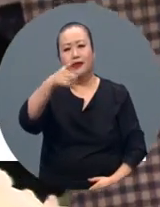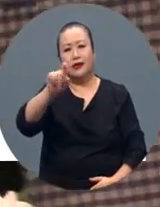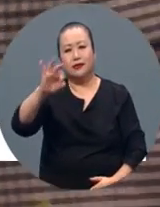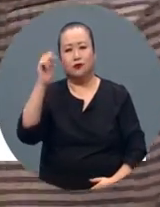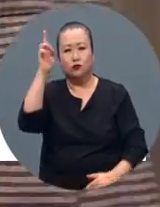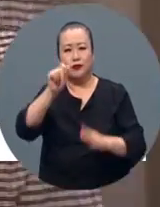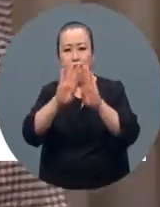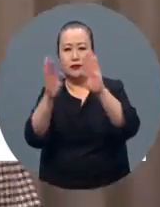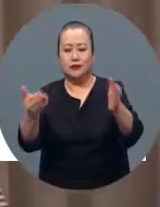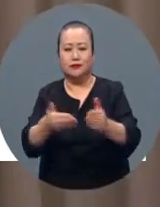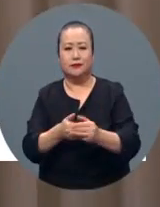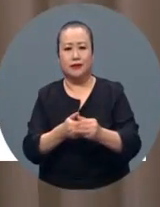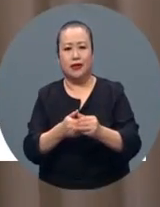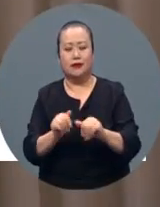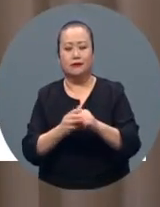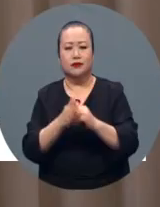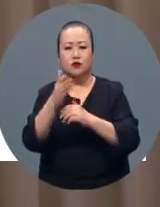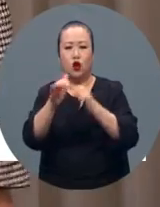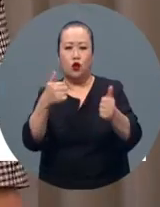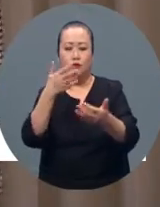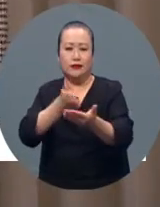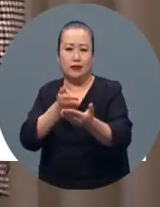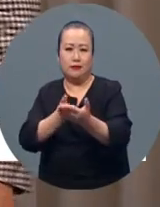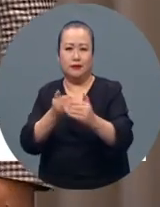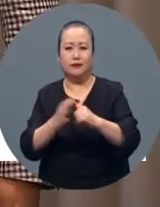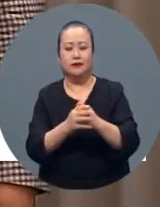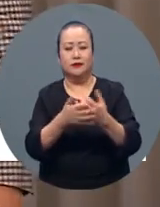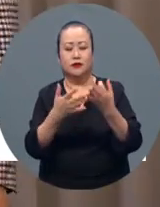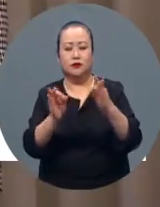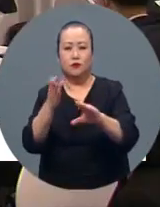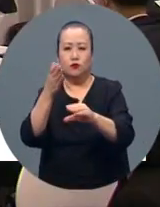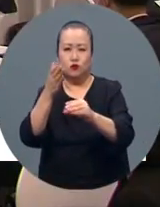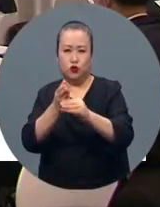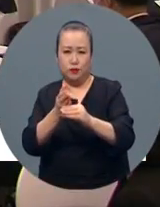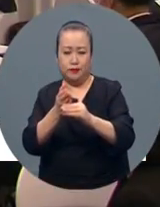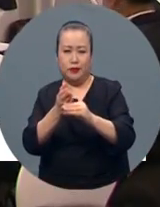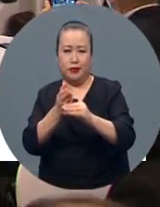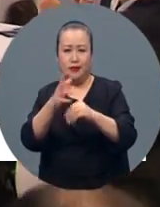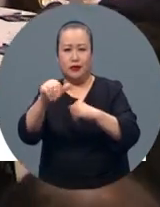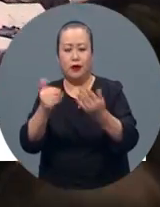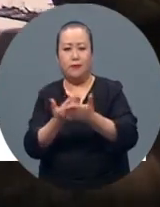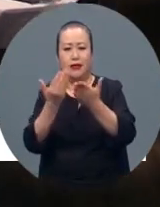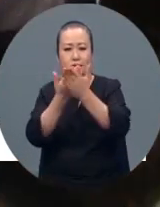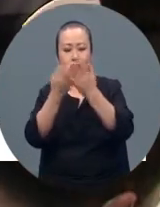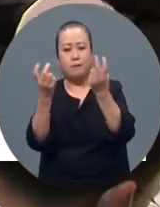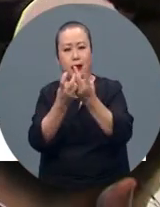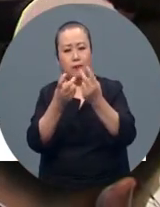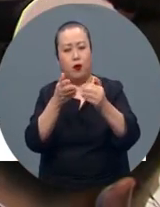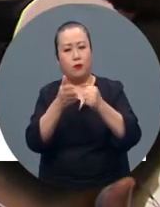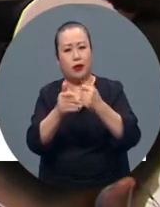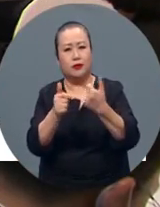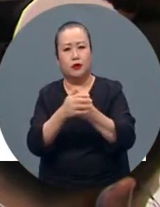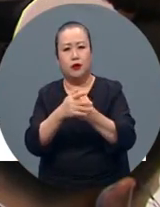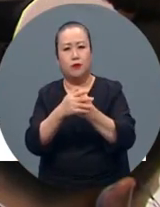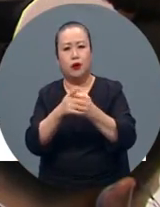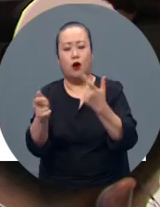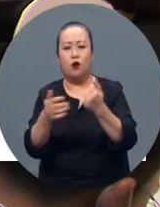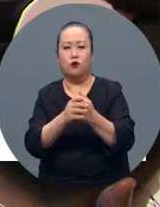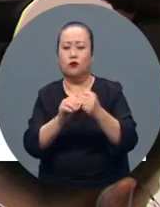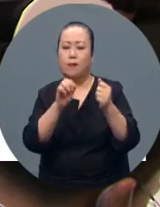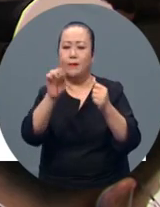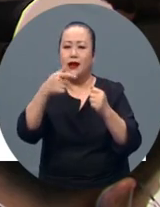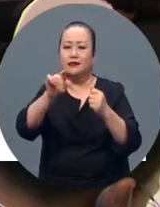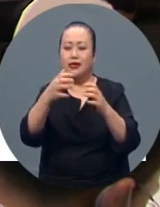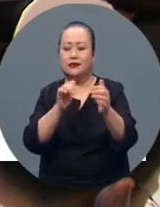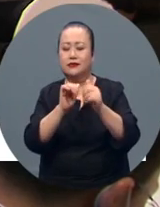호텔에서 개최됐습니다. 이어진 전문가 세미나에서는 금융 중심지의 발전 방향과 KRX